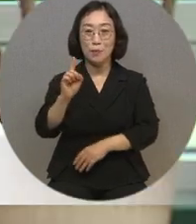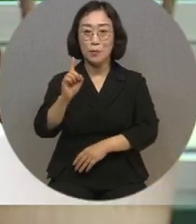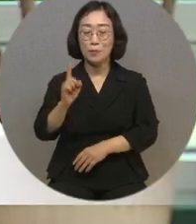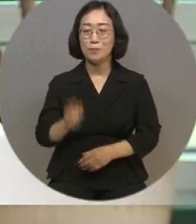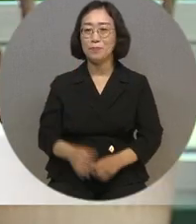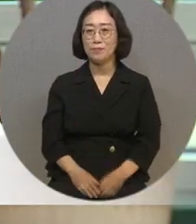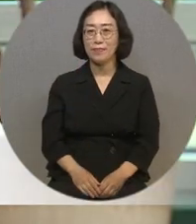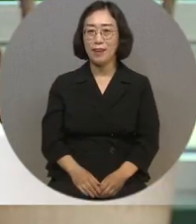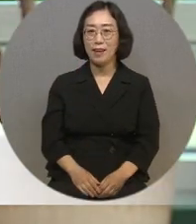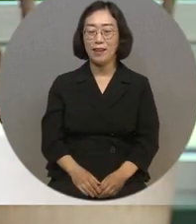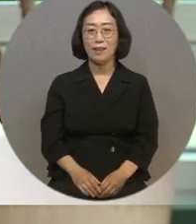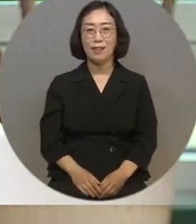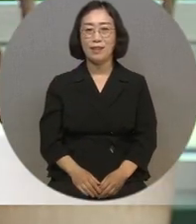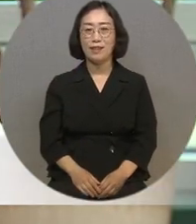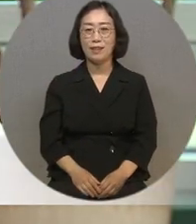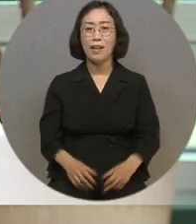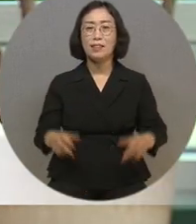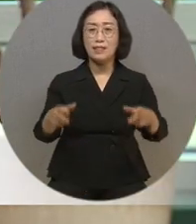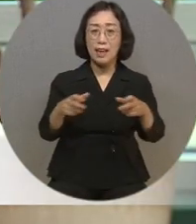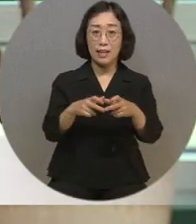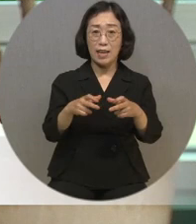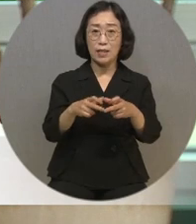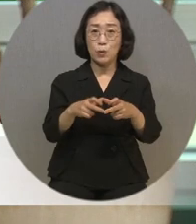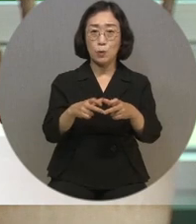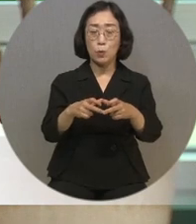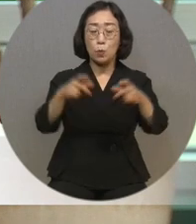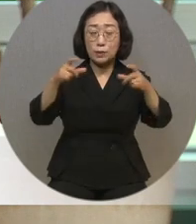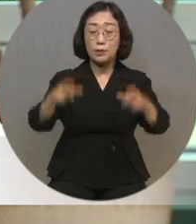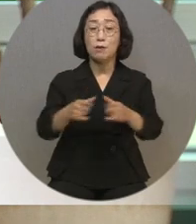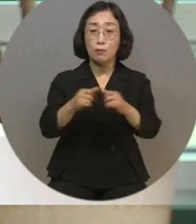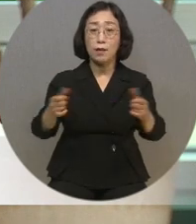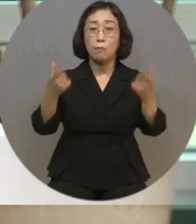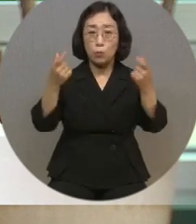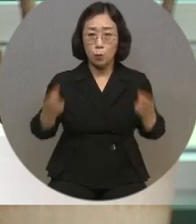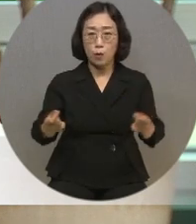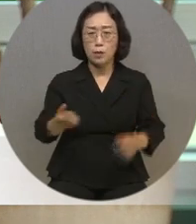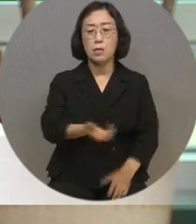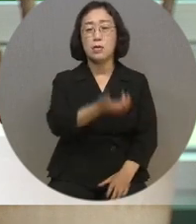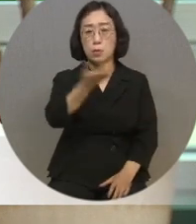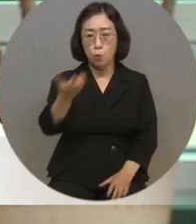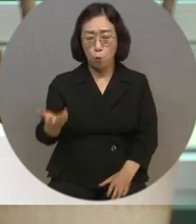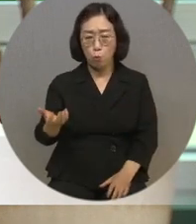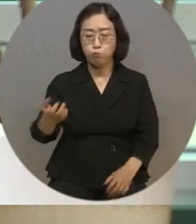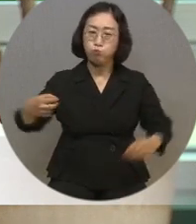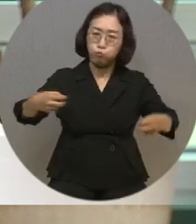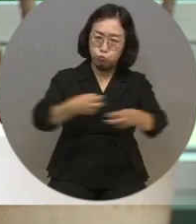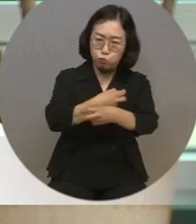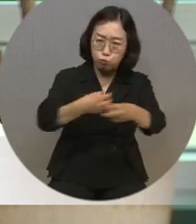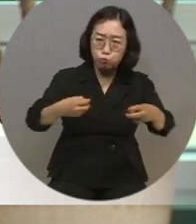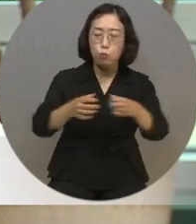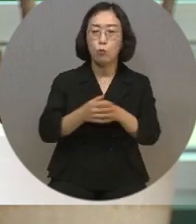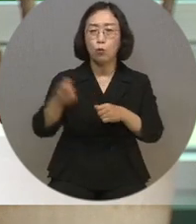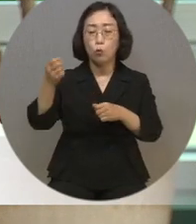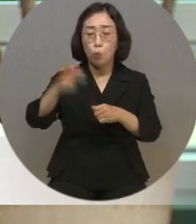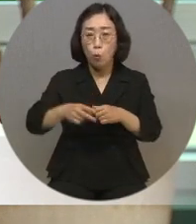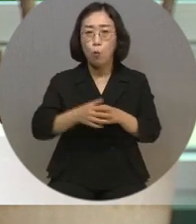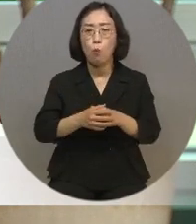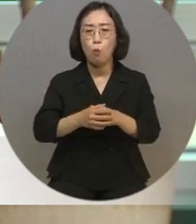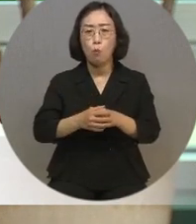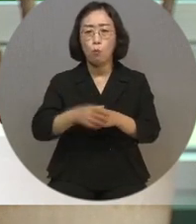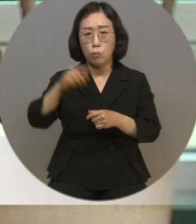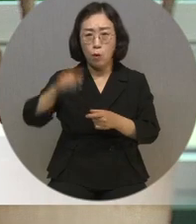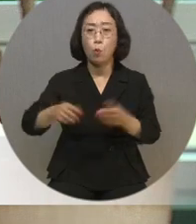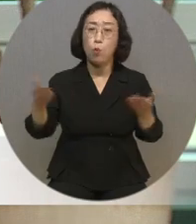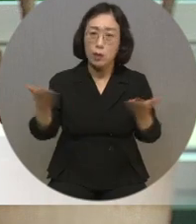감사하겠습니다. 장애인도 시민으로 이동하고 교육받고 노동하면서 지역사회에 살고